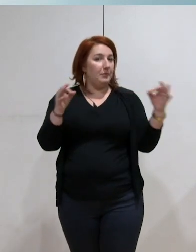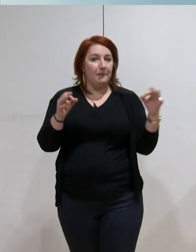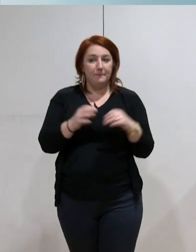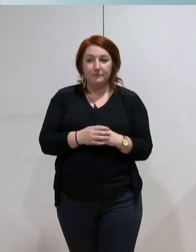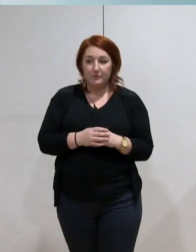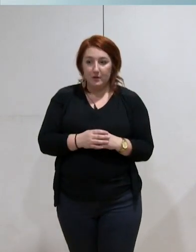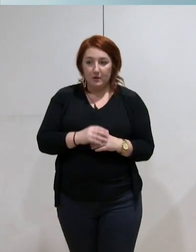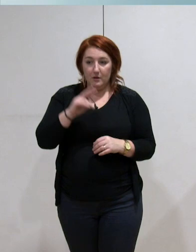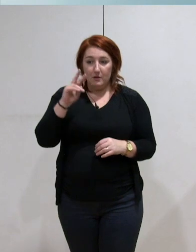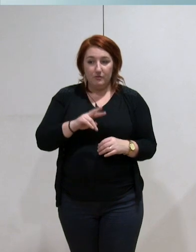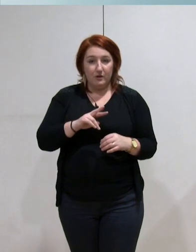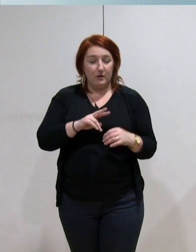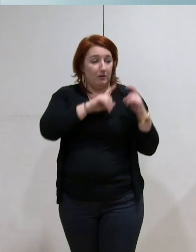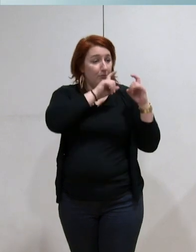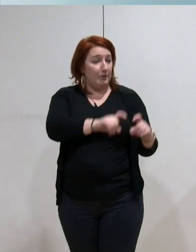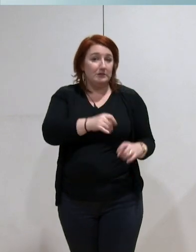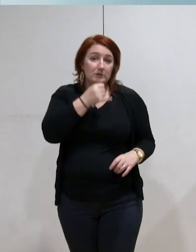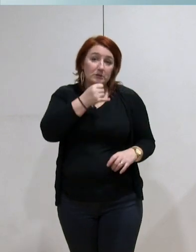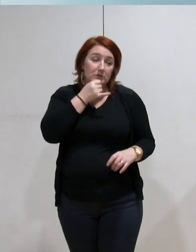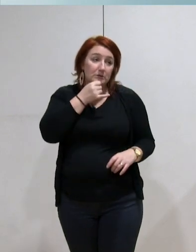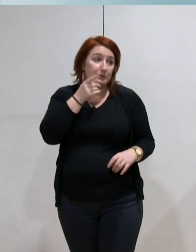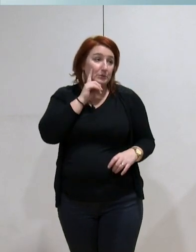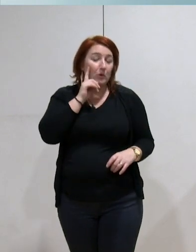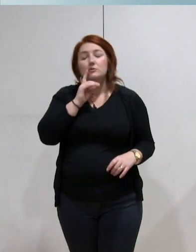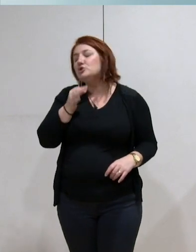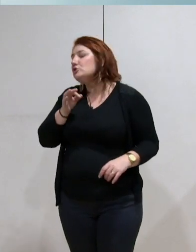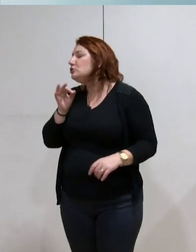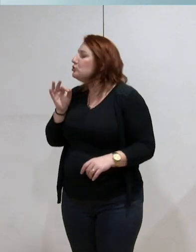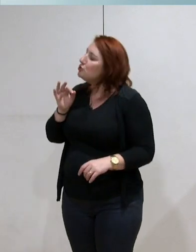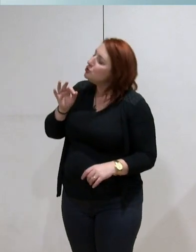en fait on nacte pas des baisses encore puisque c'est juste des